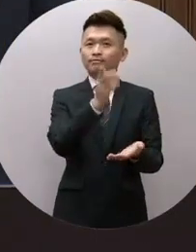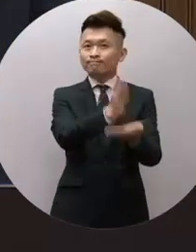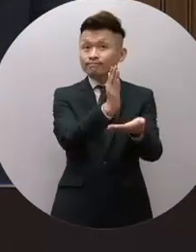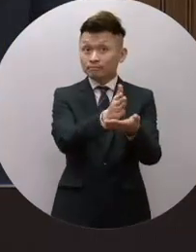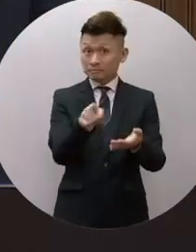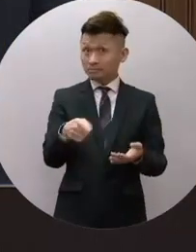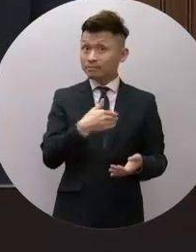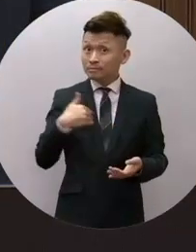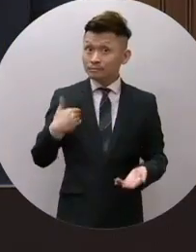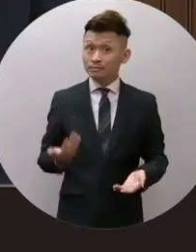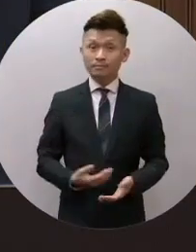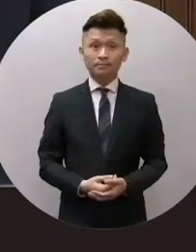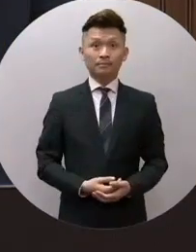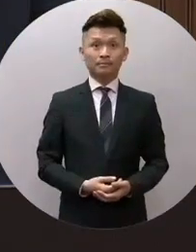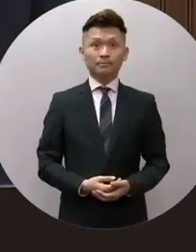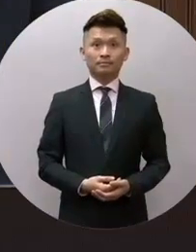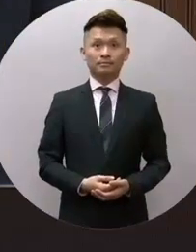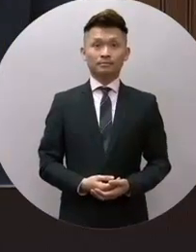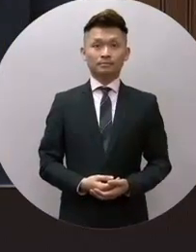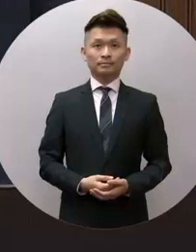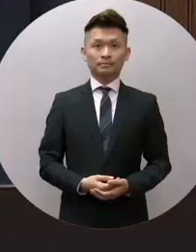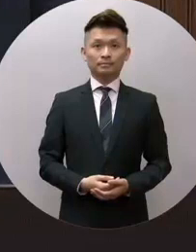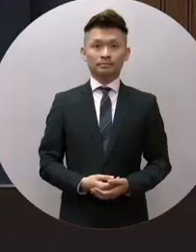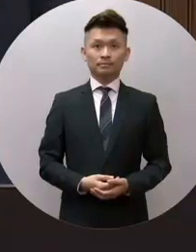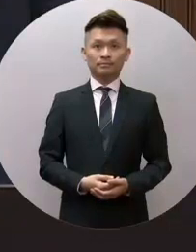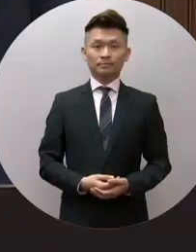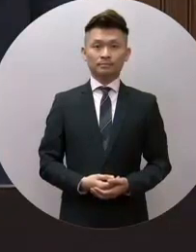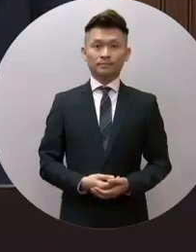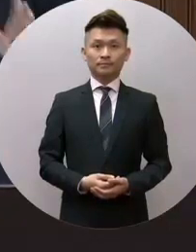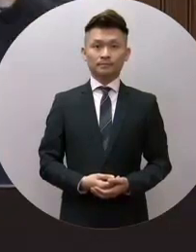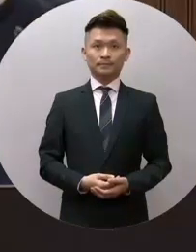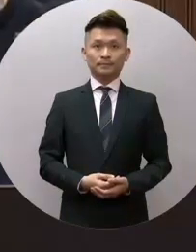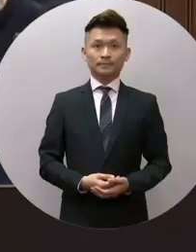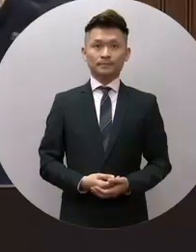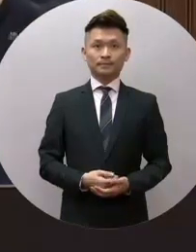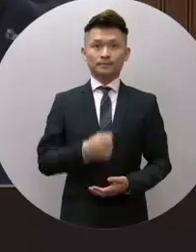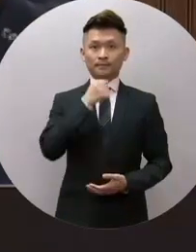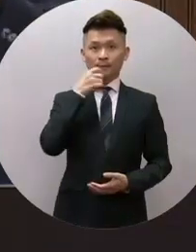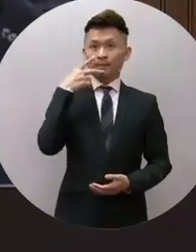是可行的吧。 我回到院长三年指示，我们到经济委员会做完整说明。我们